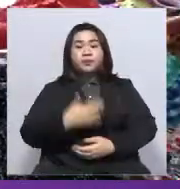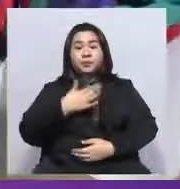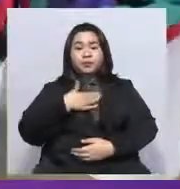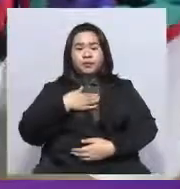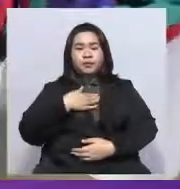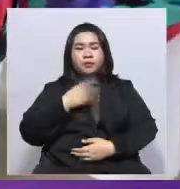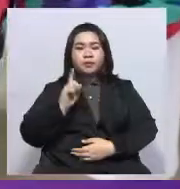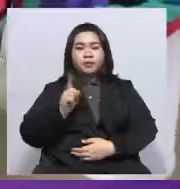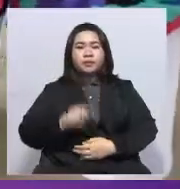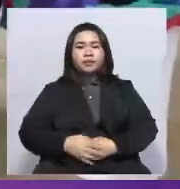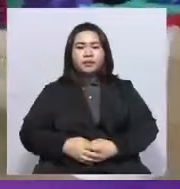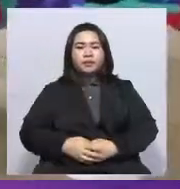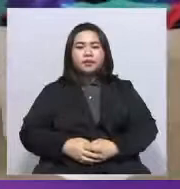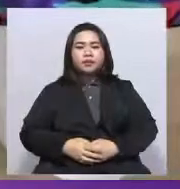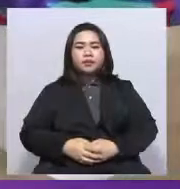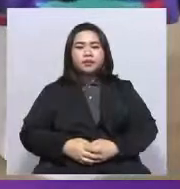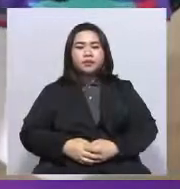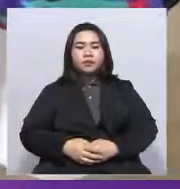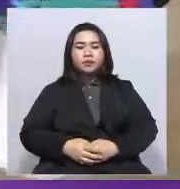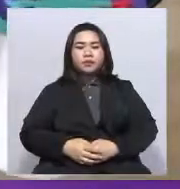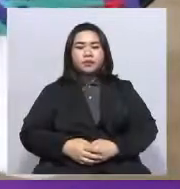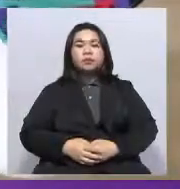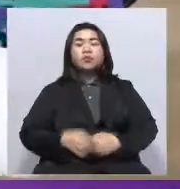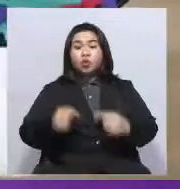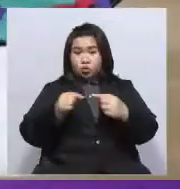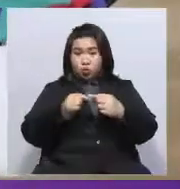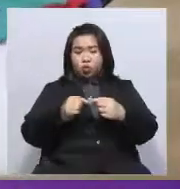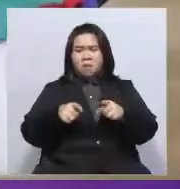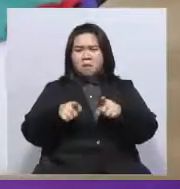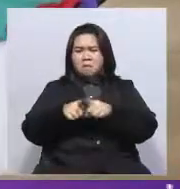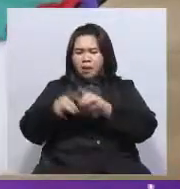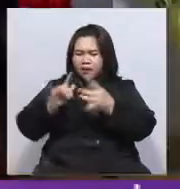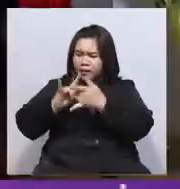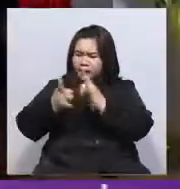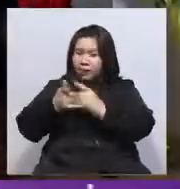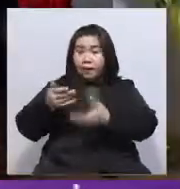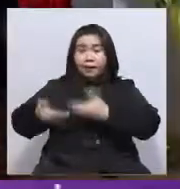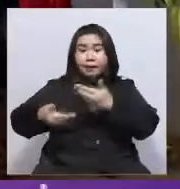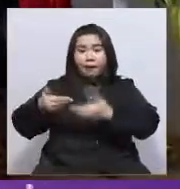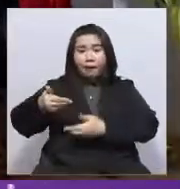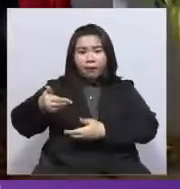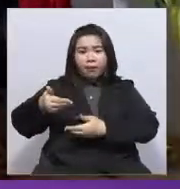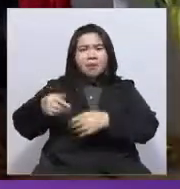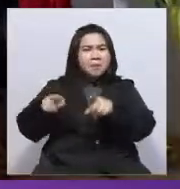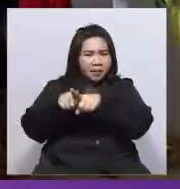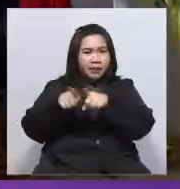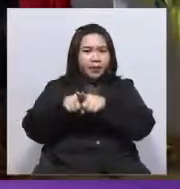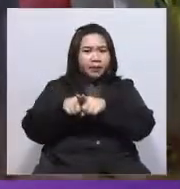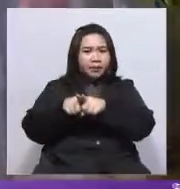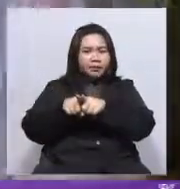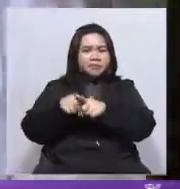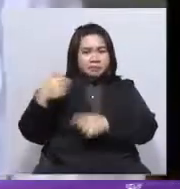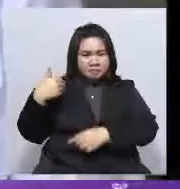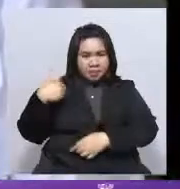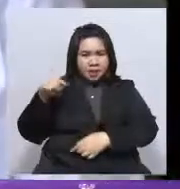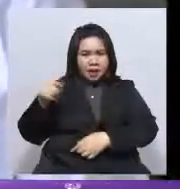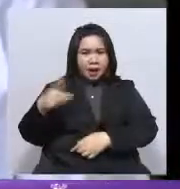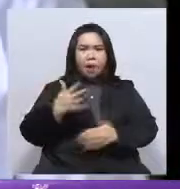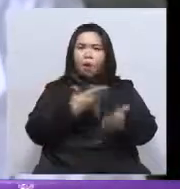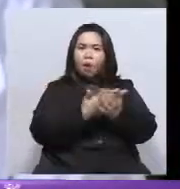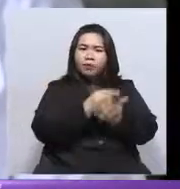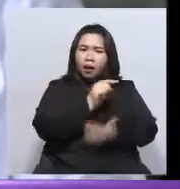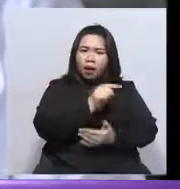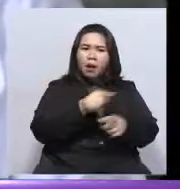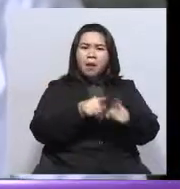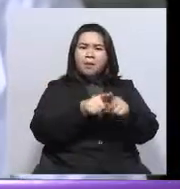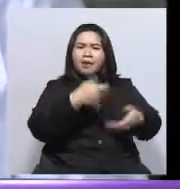จะอยู่ดึงในส่วนของคุณภาพบนห้างมานะครับแล้วดึงมาอย่างละครึ่งแล้วก็ราคาเราก็ดึงของต